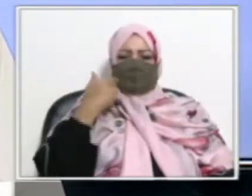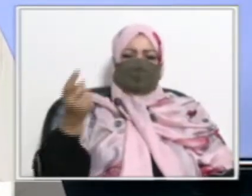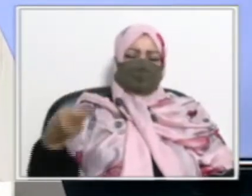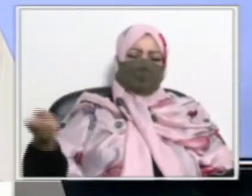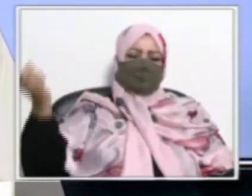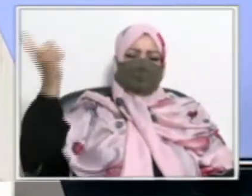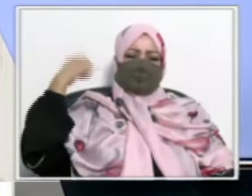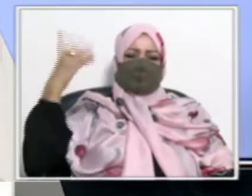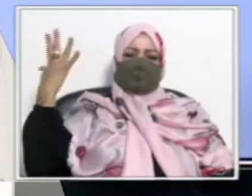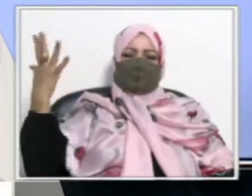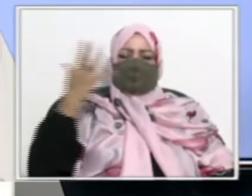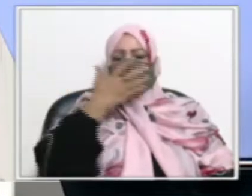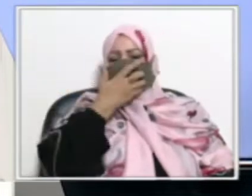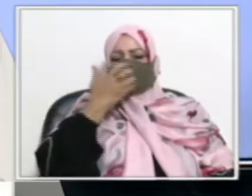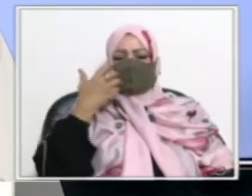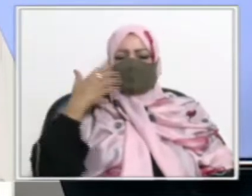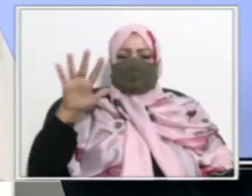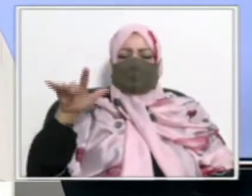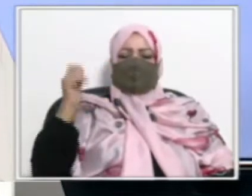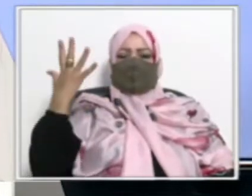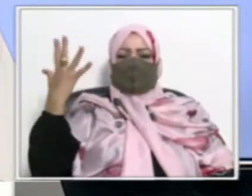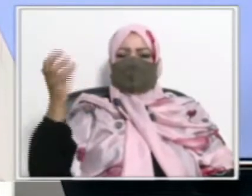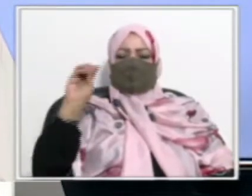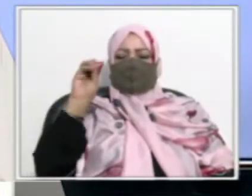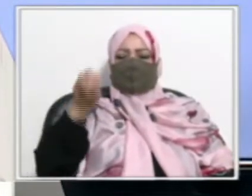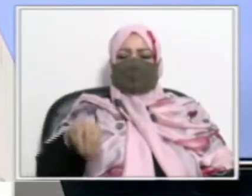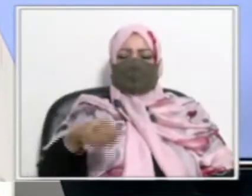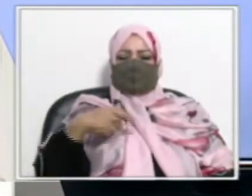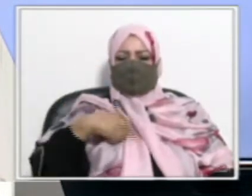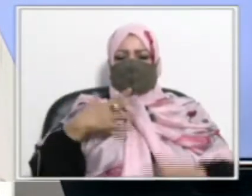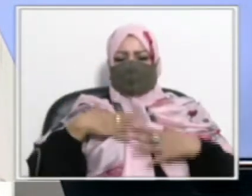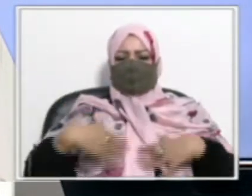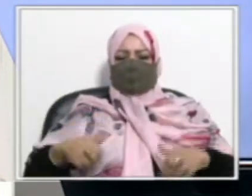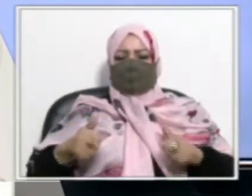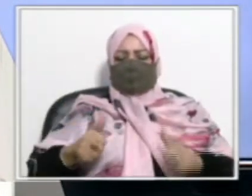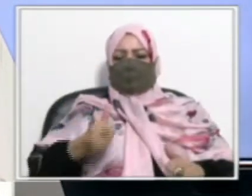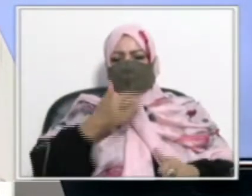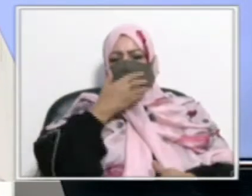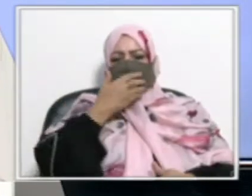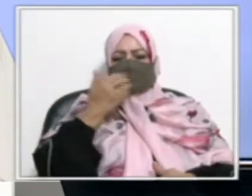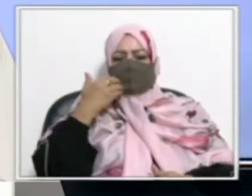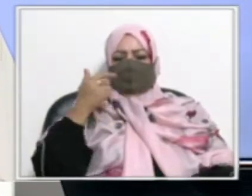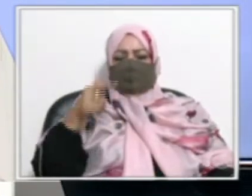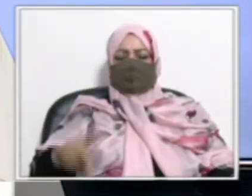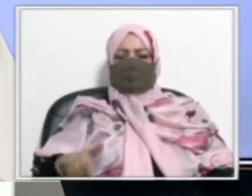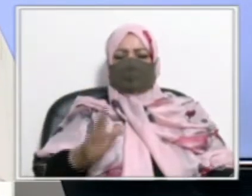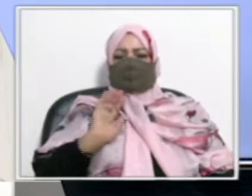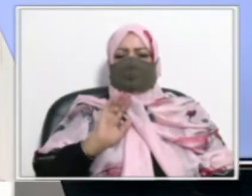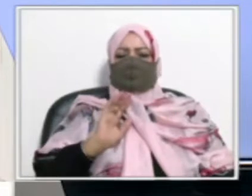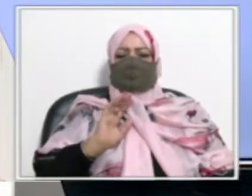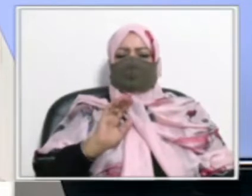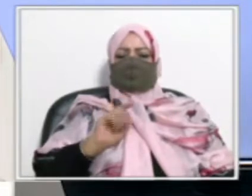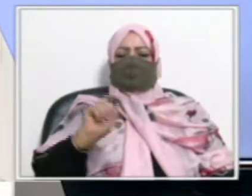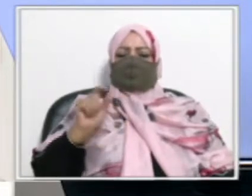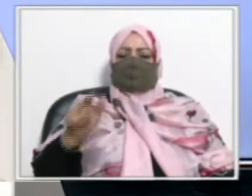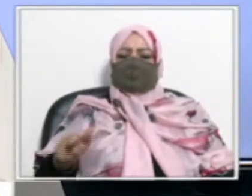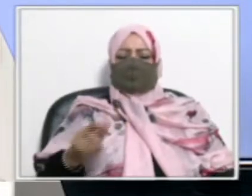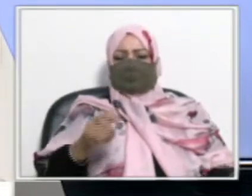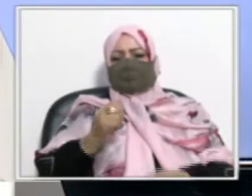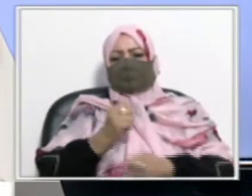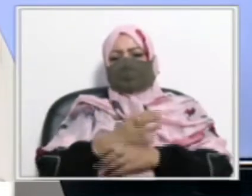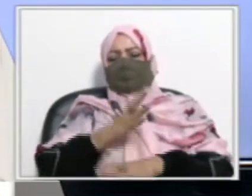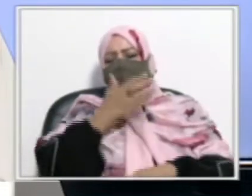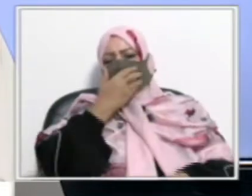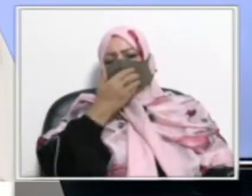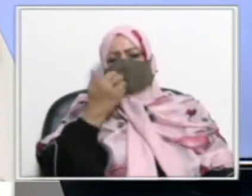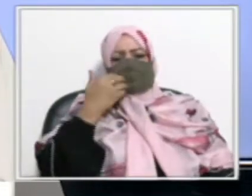الله الآن صم ما عليك. وكثير من الناس يخلطون بقضية العاجز عن